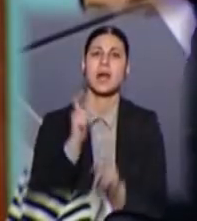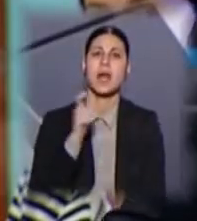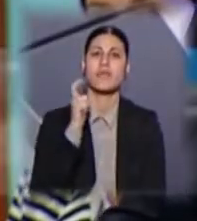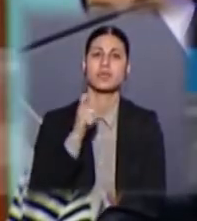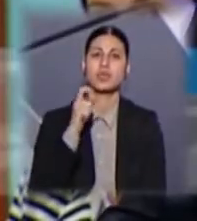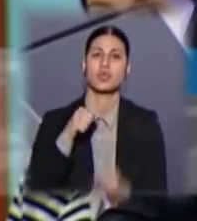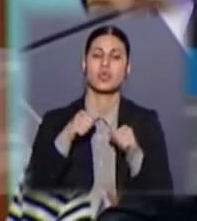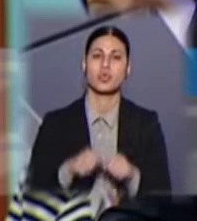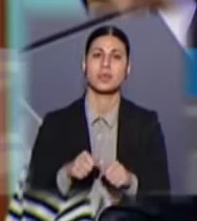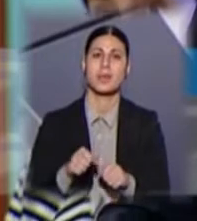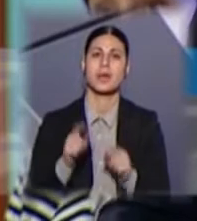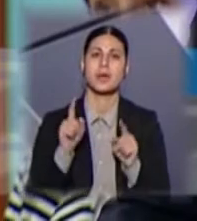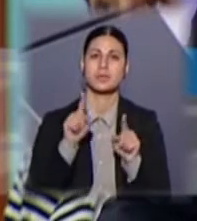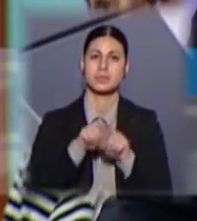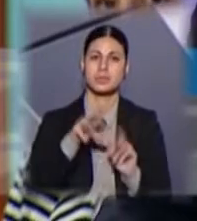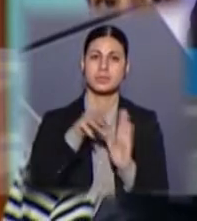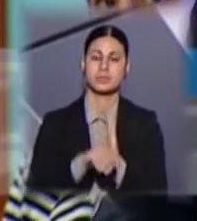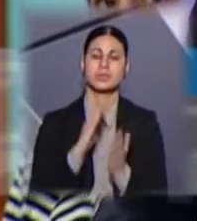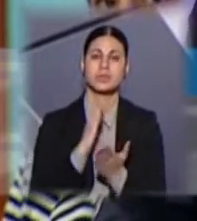კონკრეტულ სფეროში არის